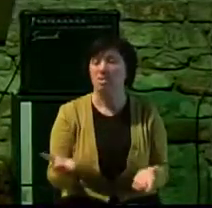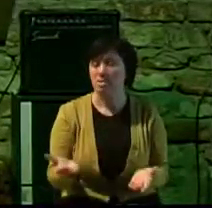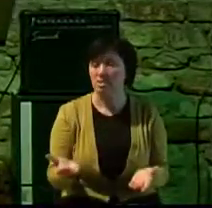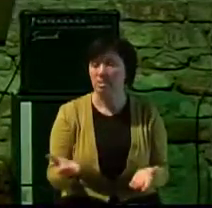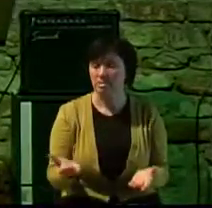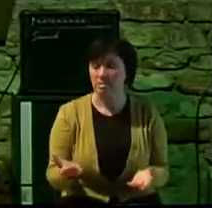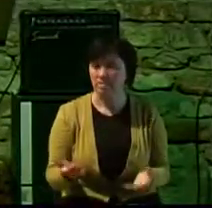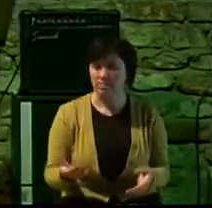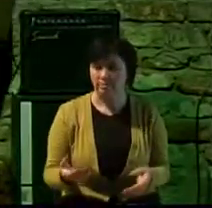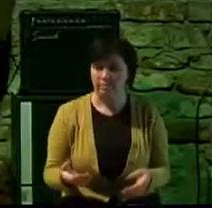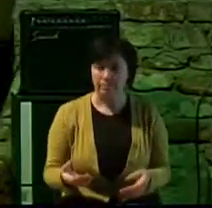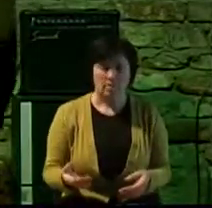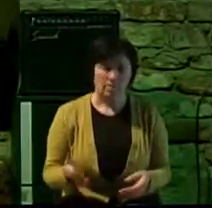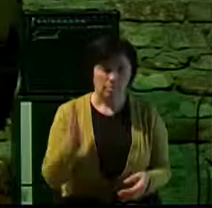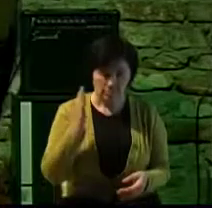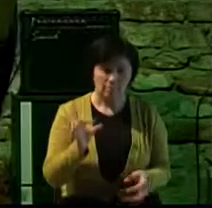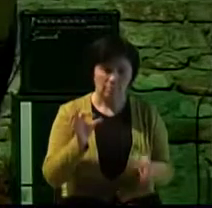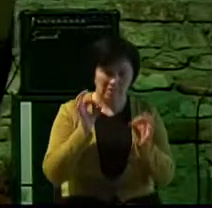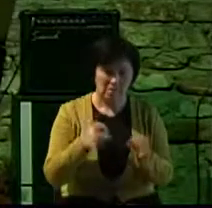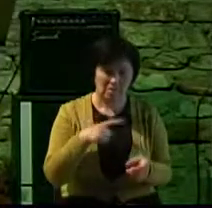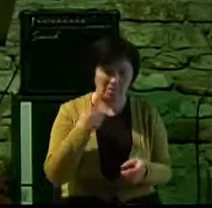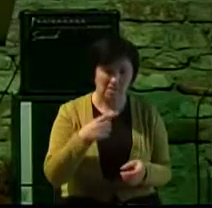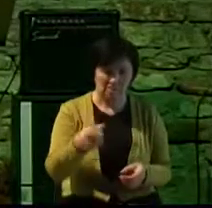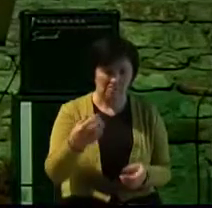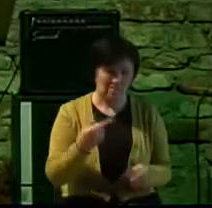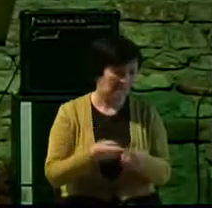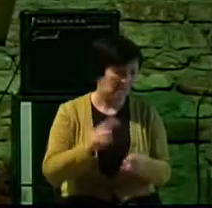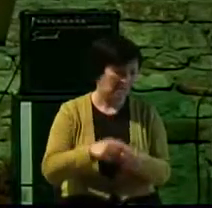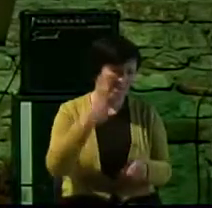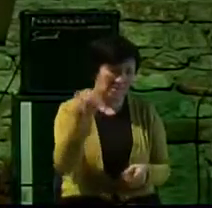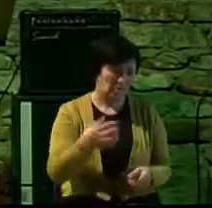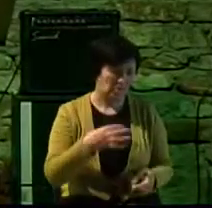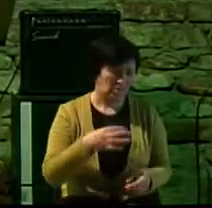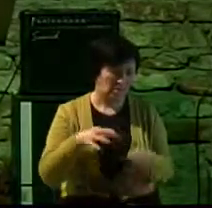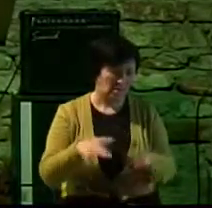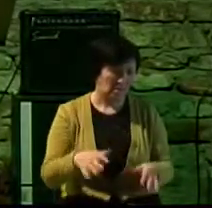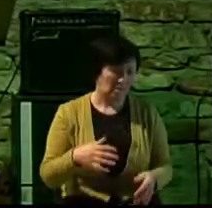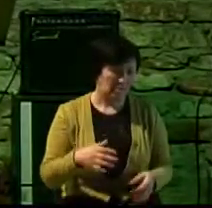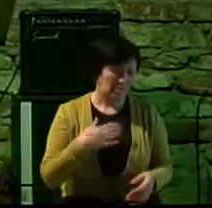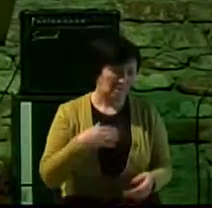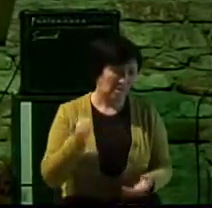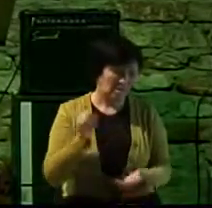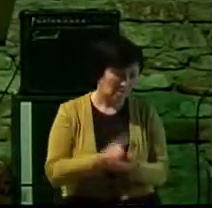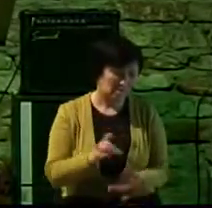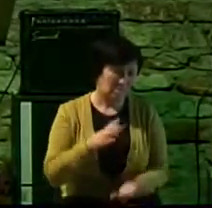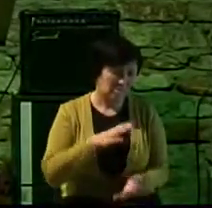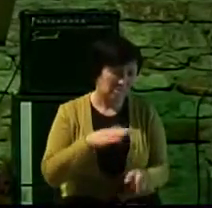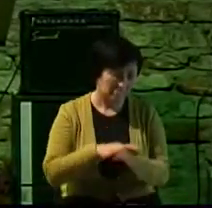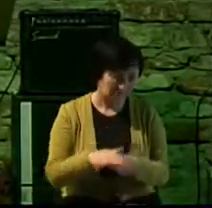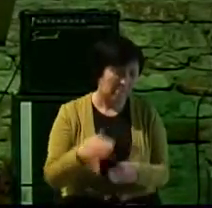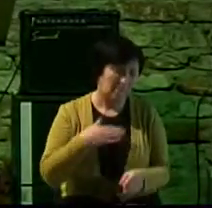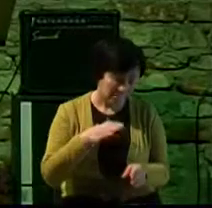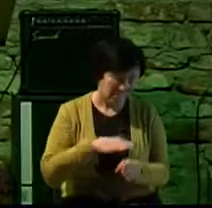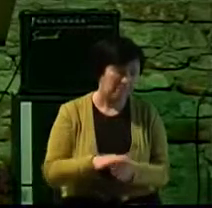случае? Будет ли правильно сказать: «ну, это твое дело, то, что я должен был сделать, я